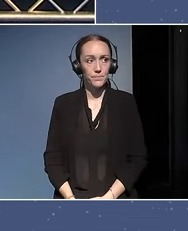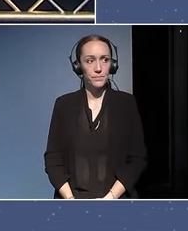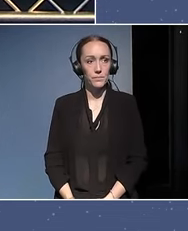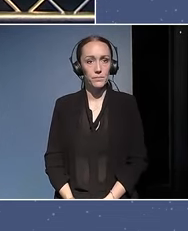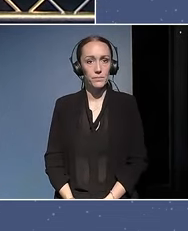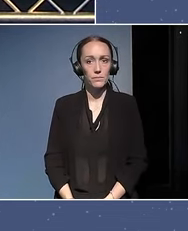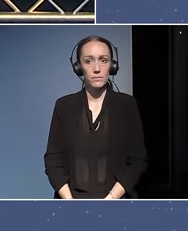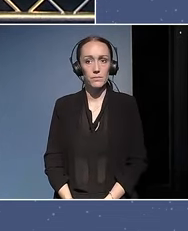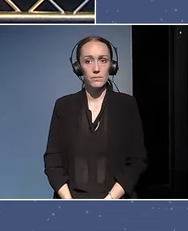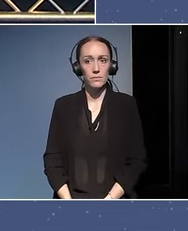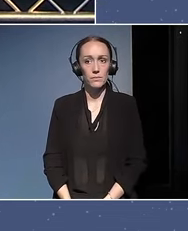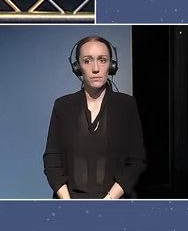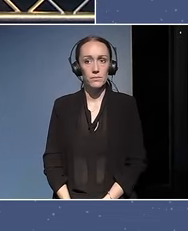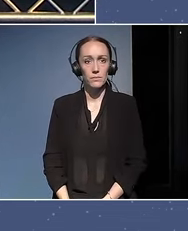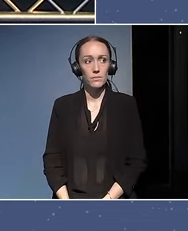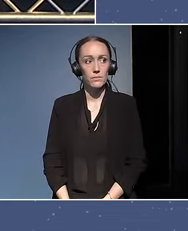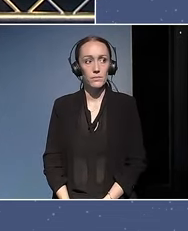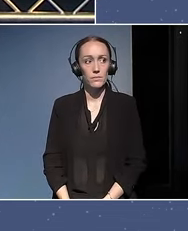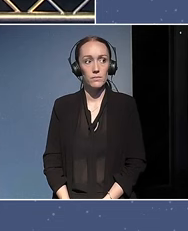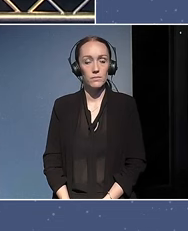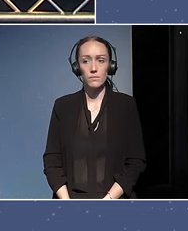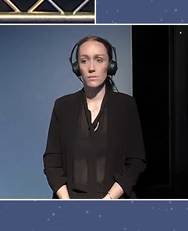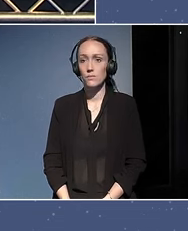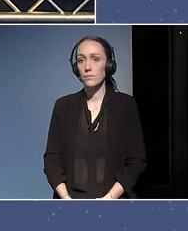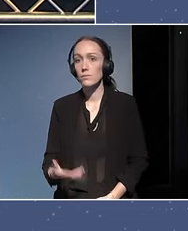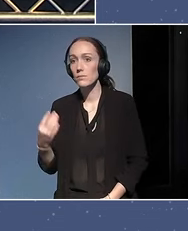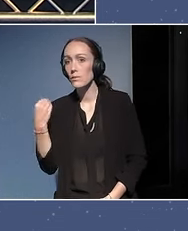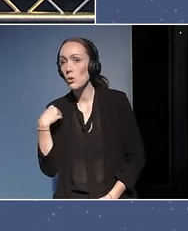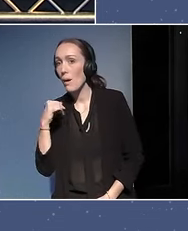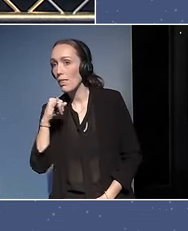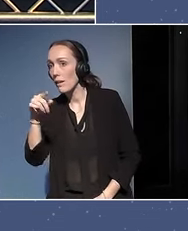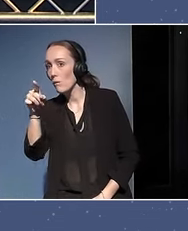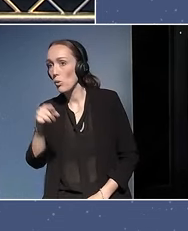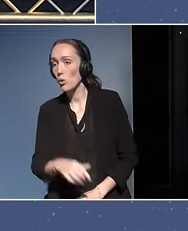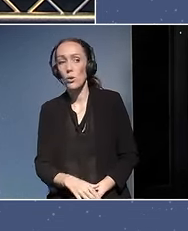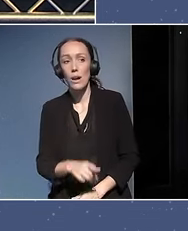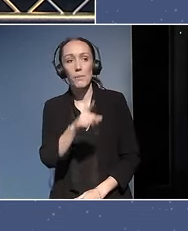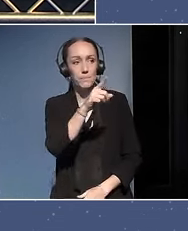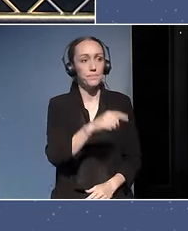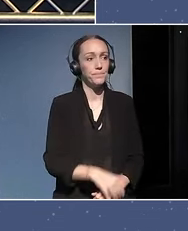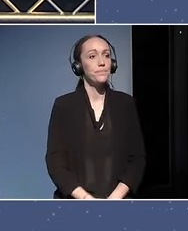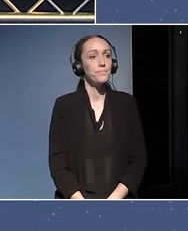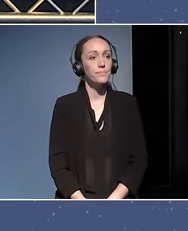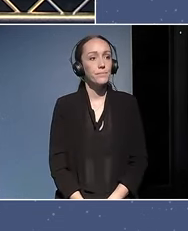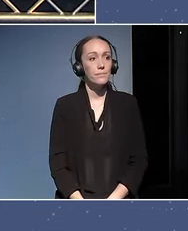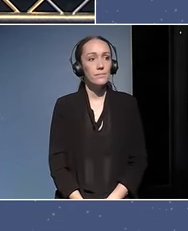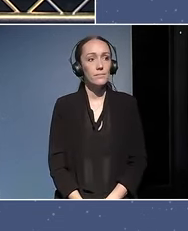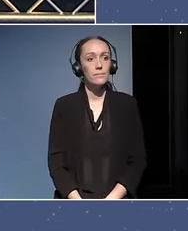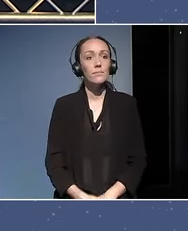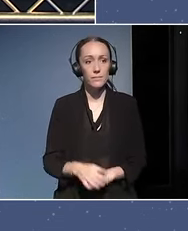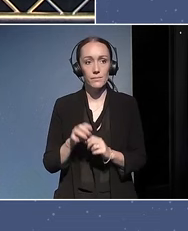dall'acqua si sente c'è una domanda là si sente Ecco volevo chiedere la